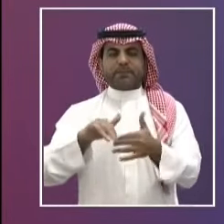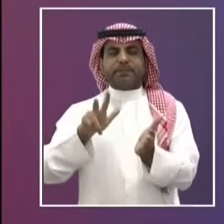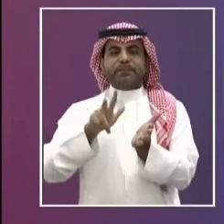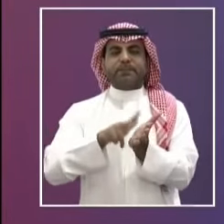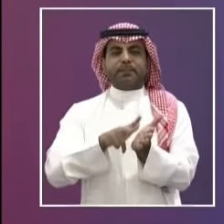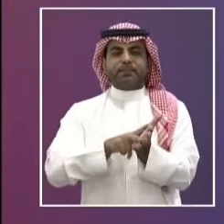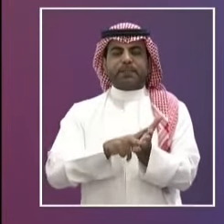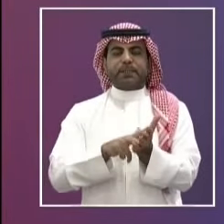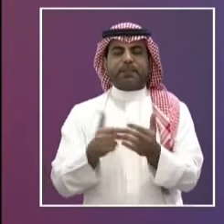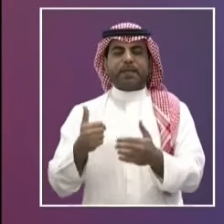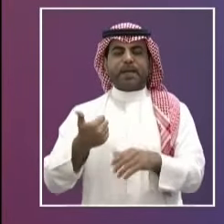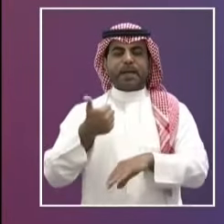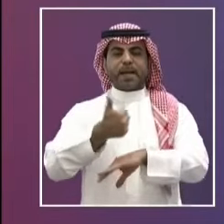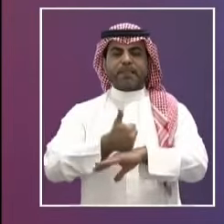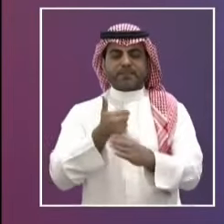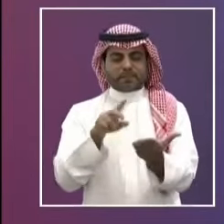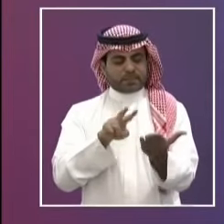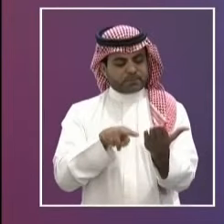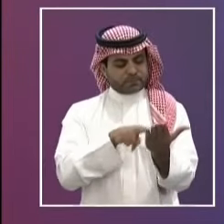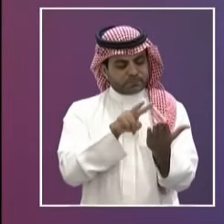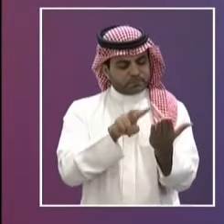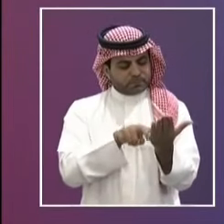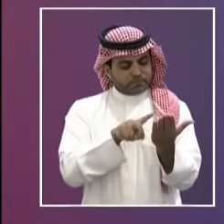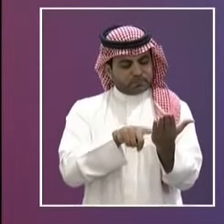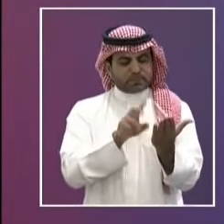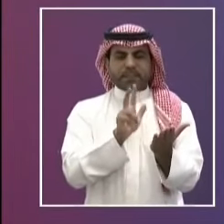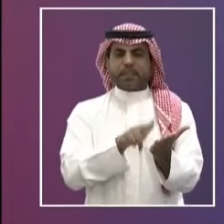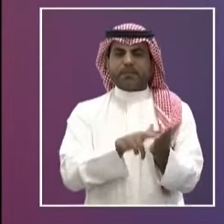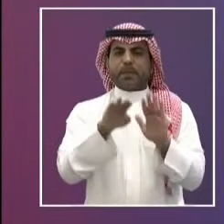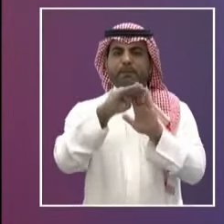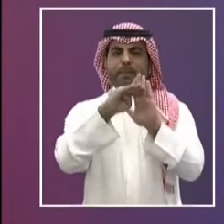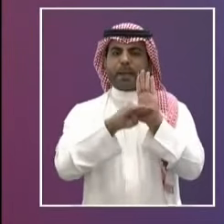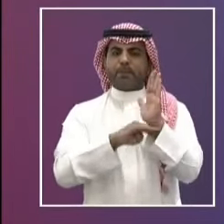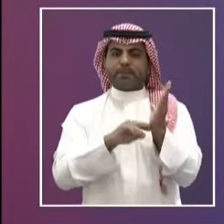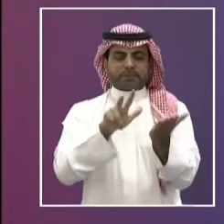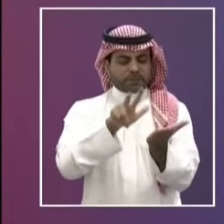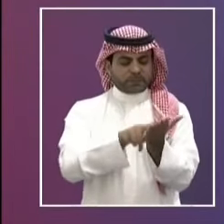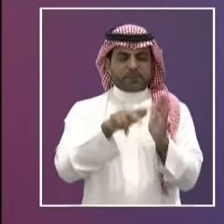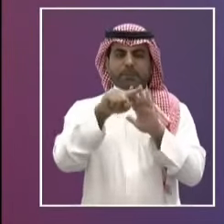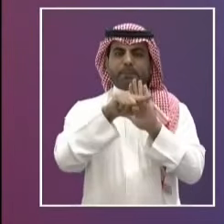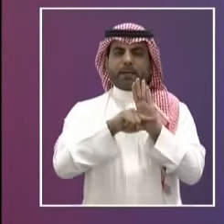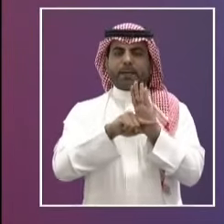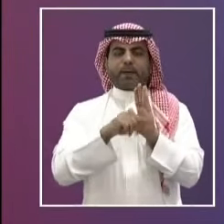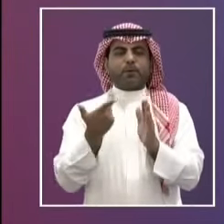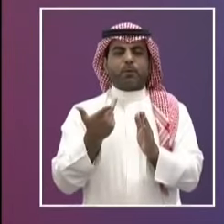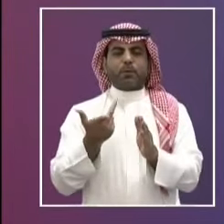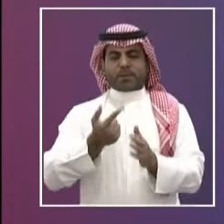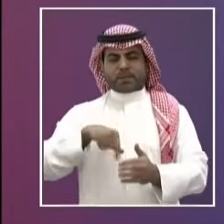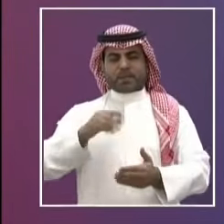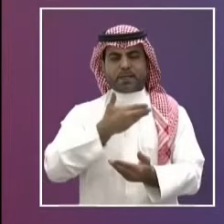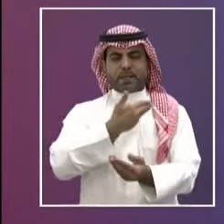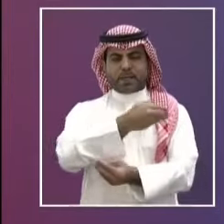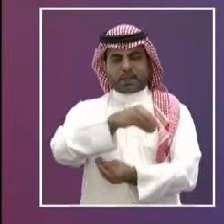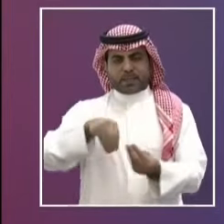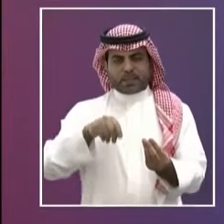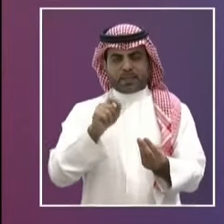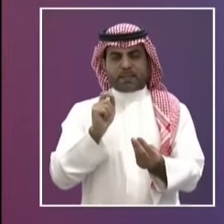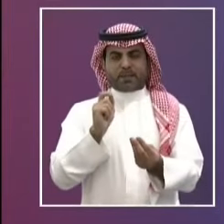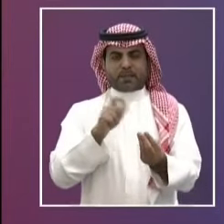التطبيق الرئيسي في هذه الإجراءات، وهو تطبيق اعتمرنا. هنتكلم على